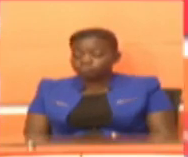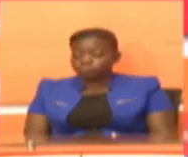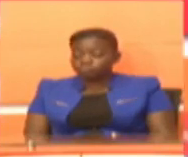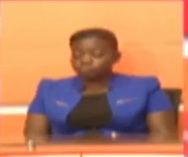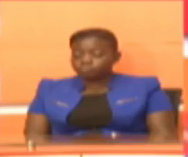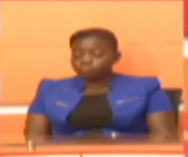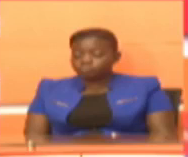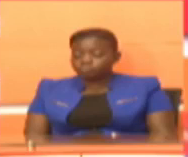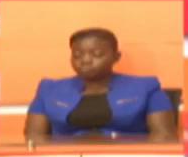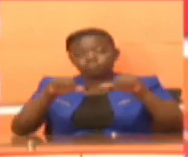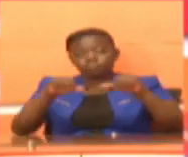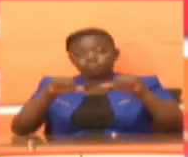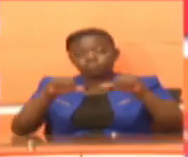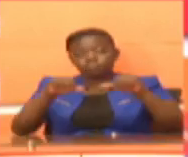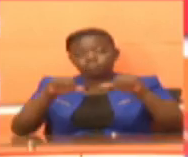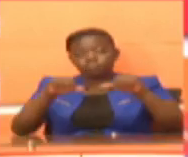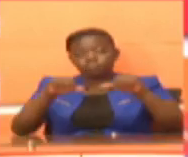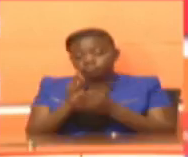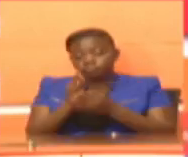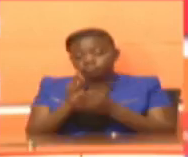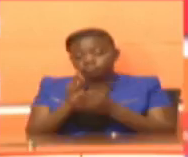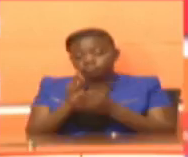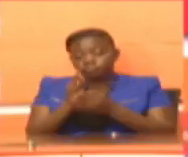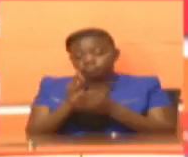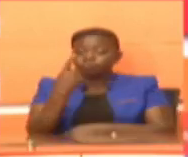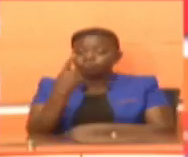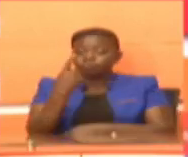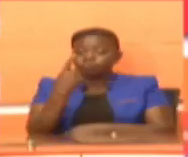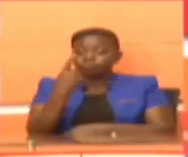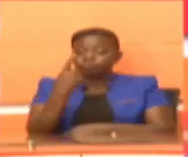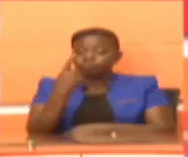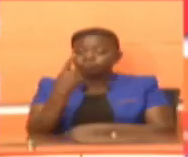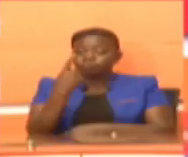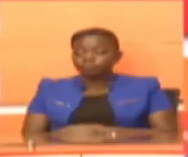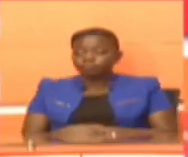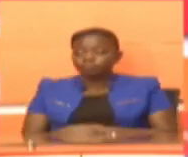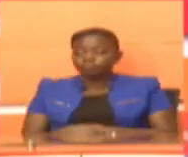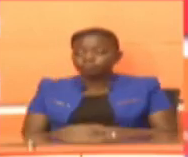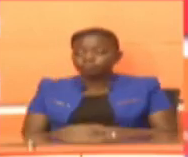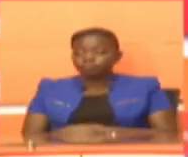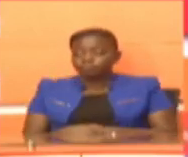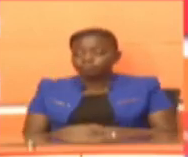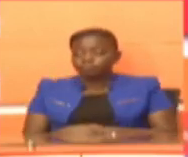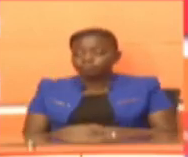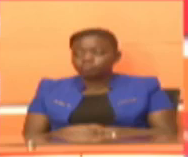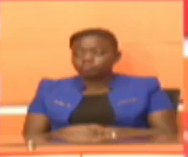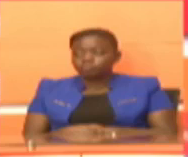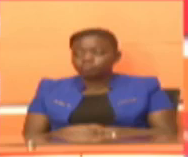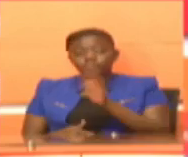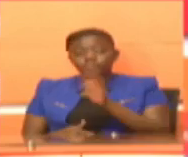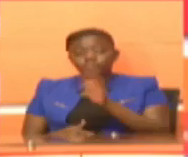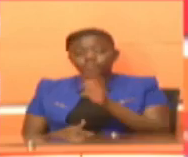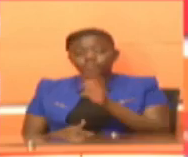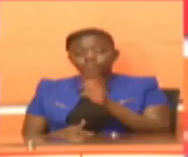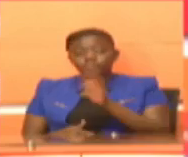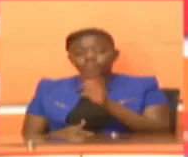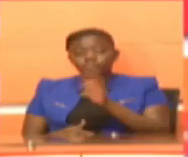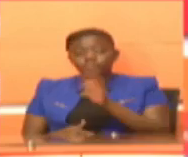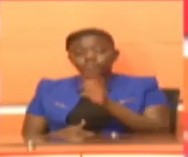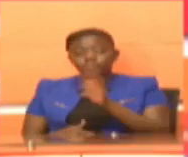Kitalo nnyo kitalo ddala tufundikidde ekitundu ekyaffe ekyamawulire Agabuutikidde ekisooka tudda